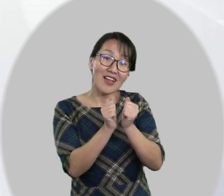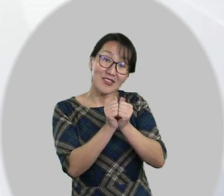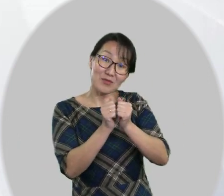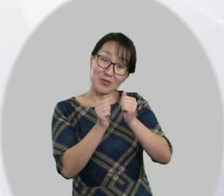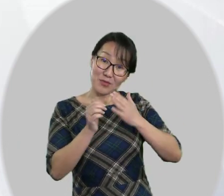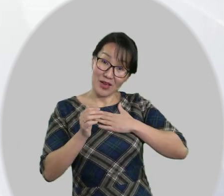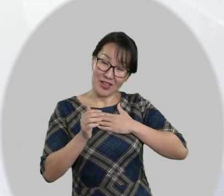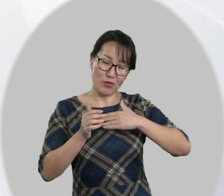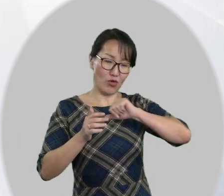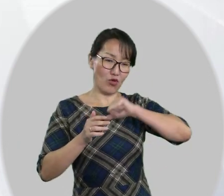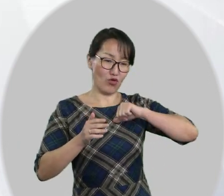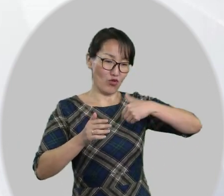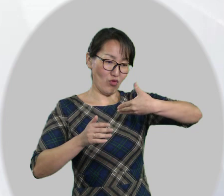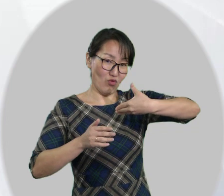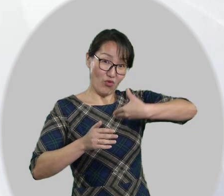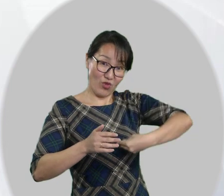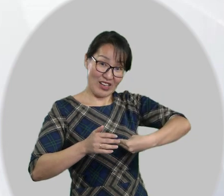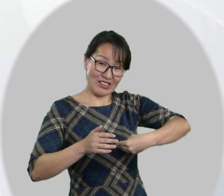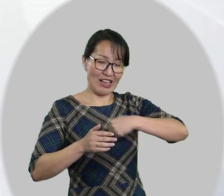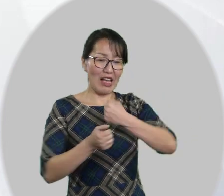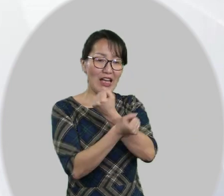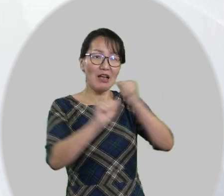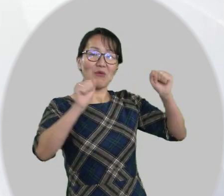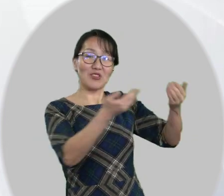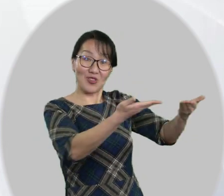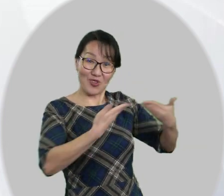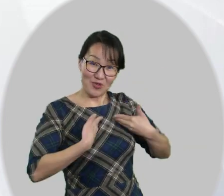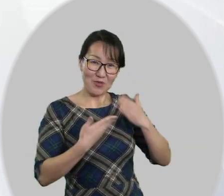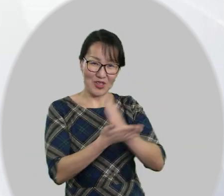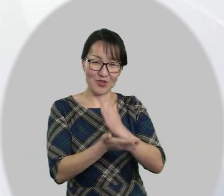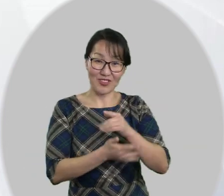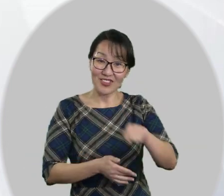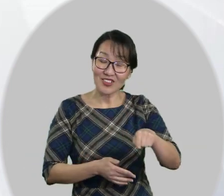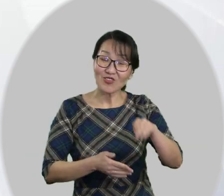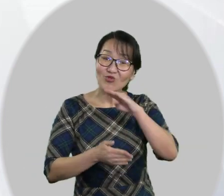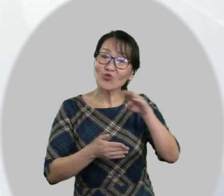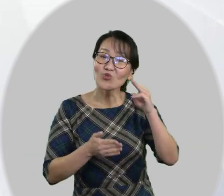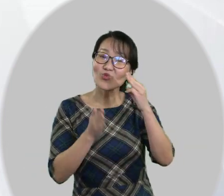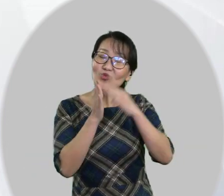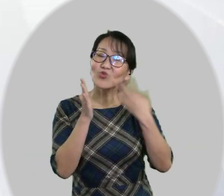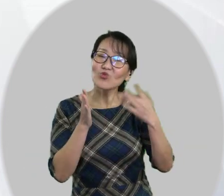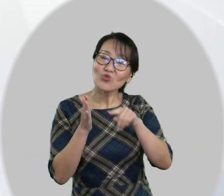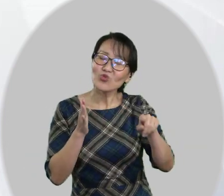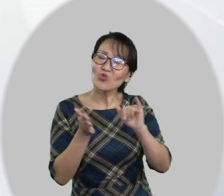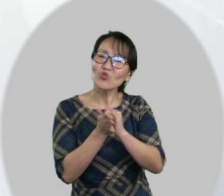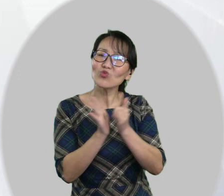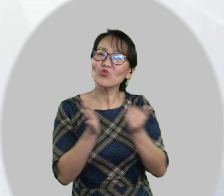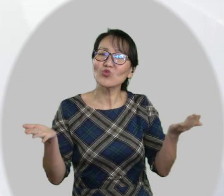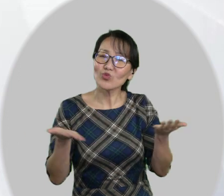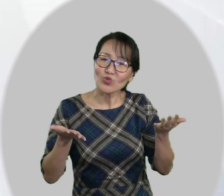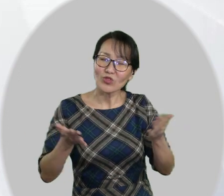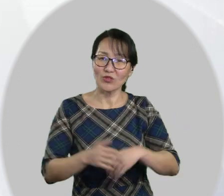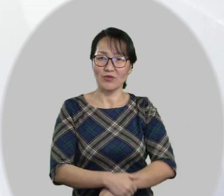намайг өөрийгөө хурхаас аварсан байна шүү гэсэн шүлгийн мөрүүдийг тодруулсан байна. Тэгвэл энэ шүлгийн маань утга нь